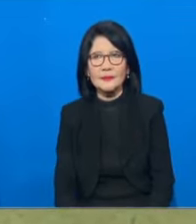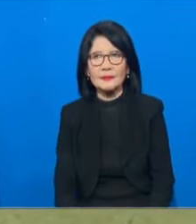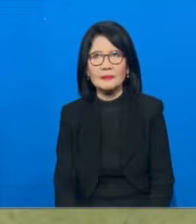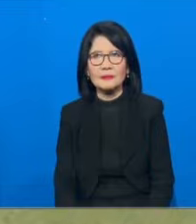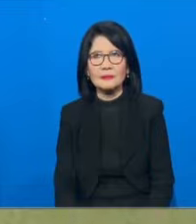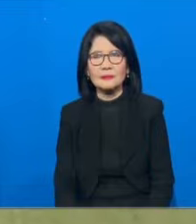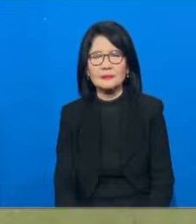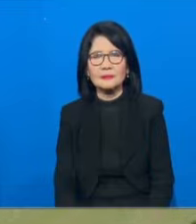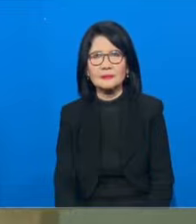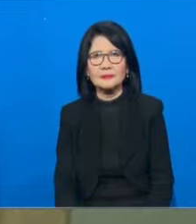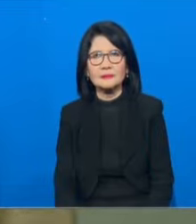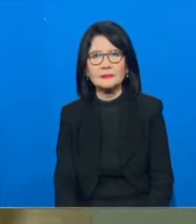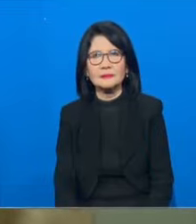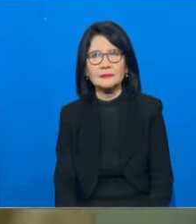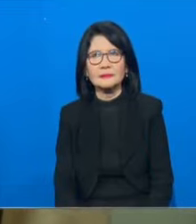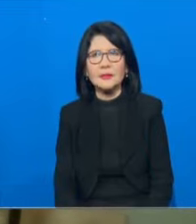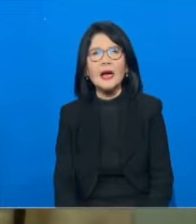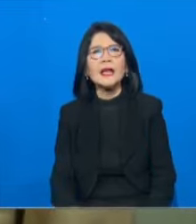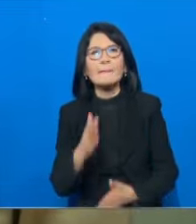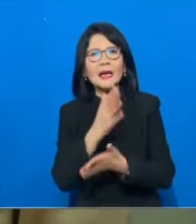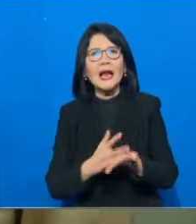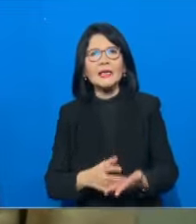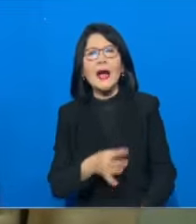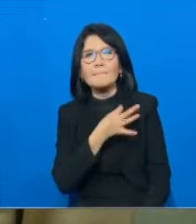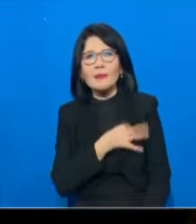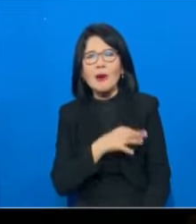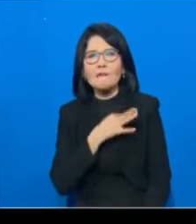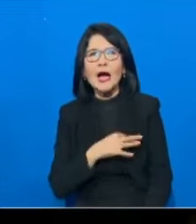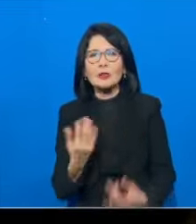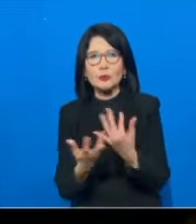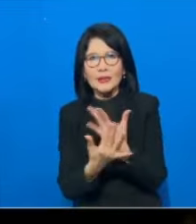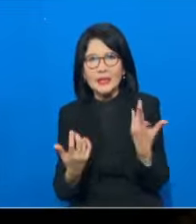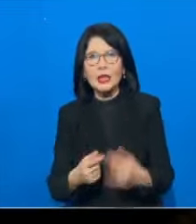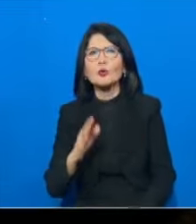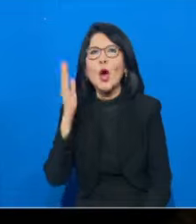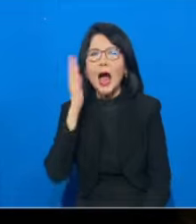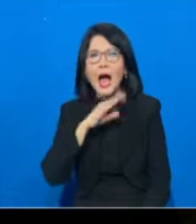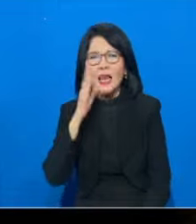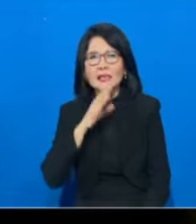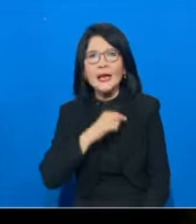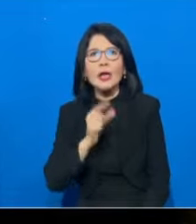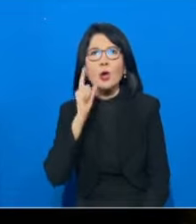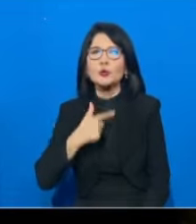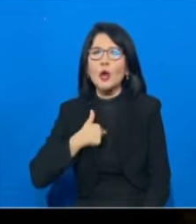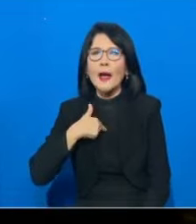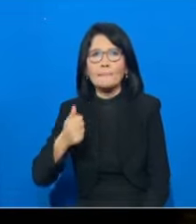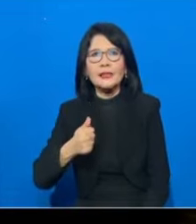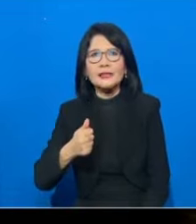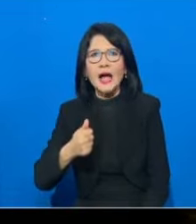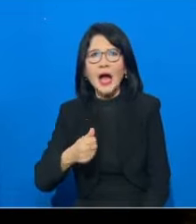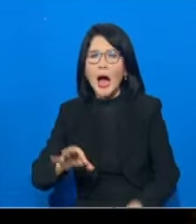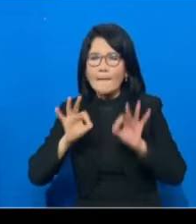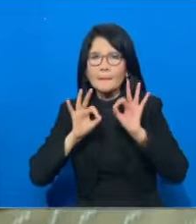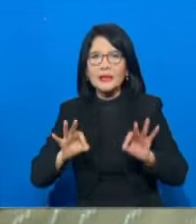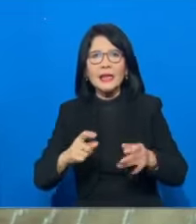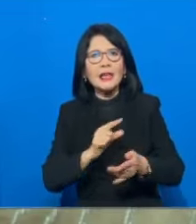gitu menjadi bagian dan bermanfaat bagi banyak orang menjadi alasan bagi Ibrahim untuk bisa mengenyam pendidikan hingga